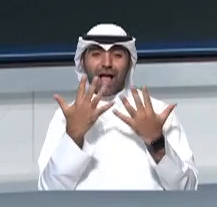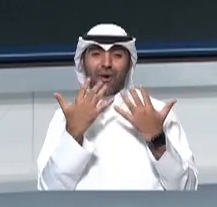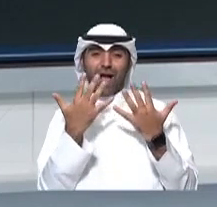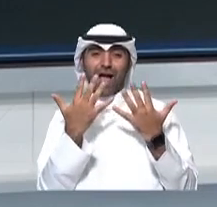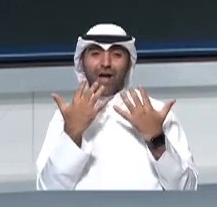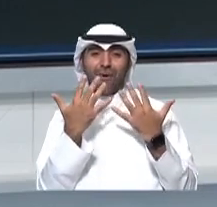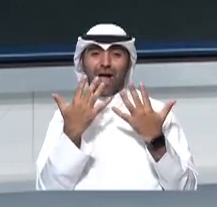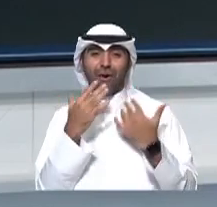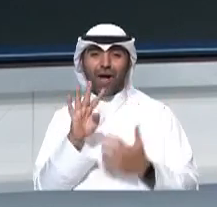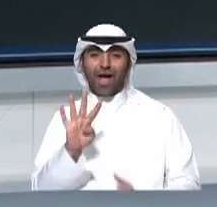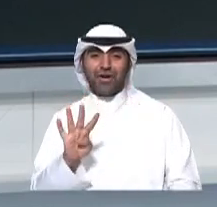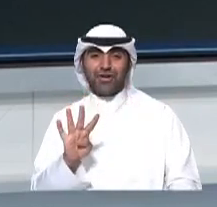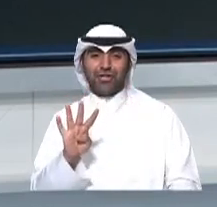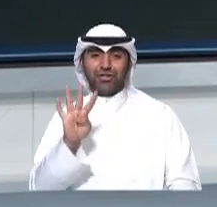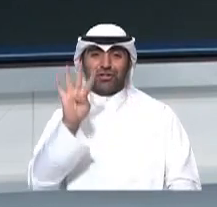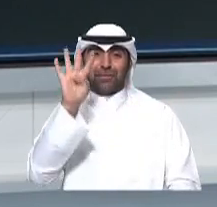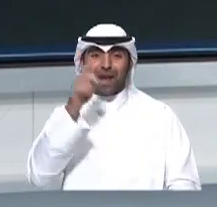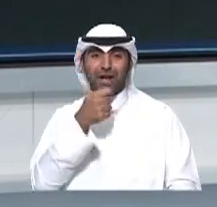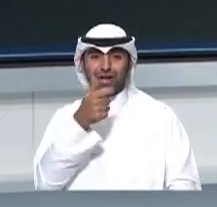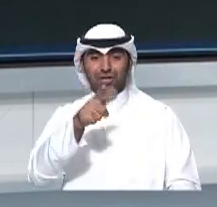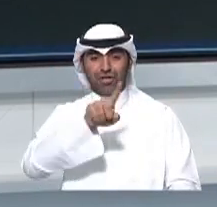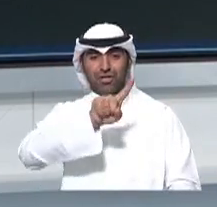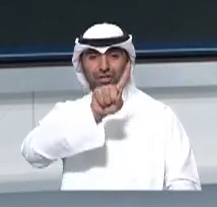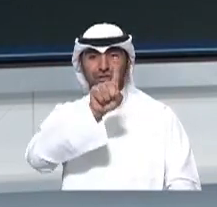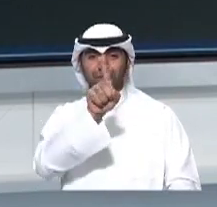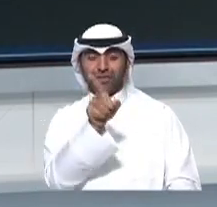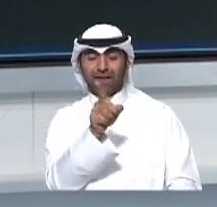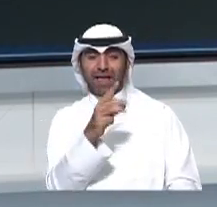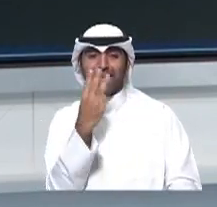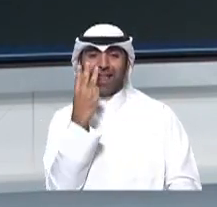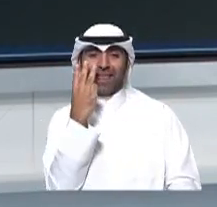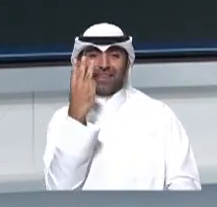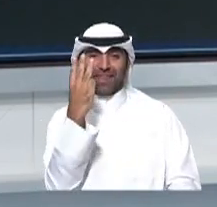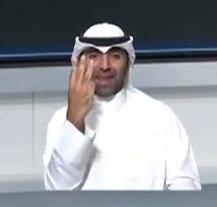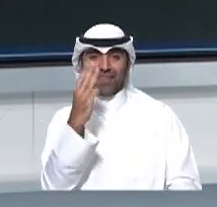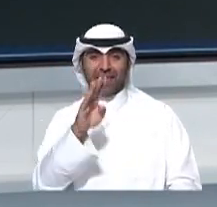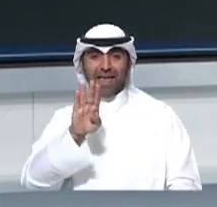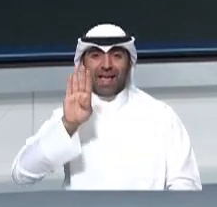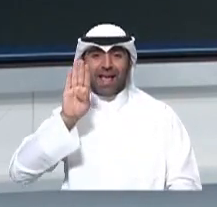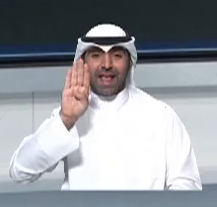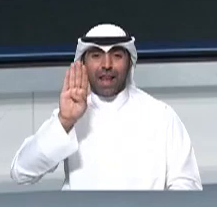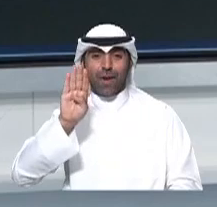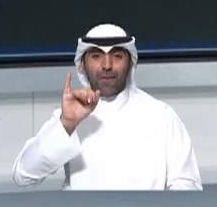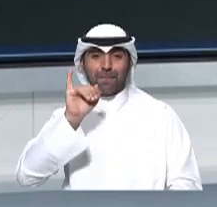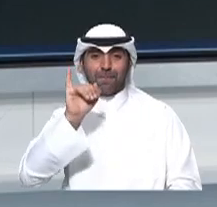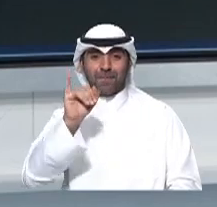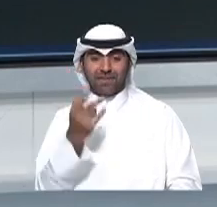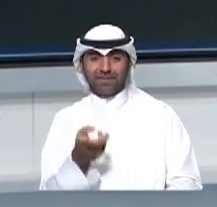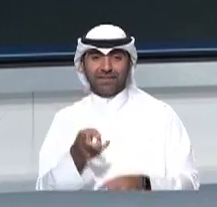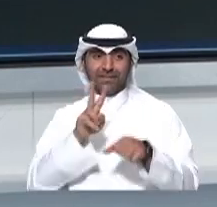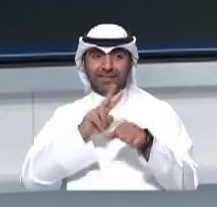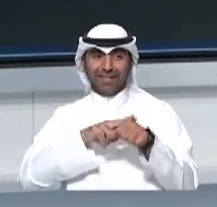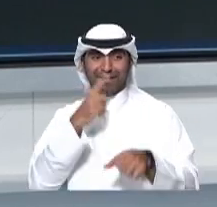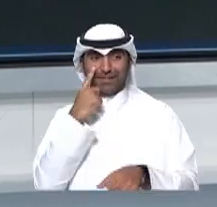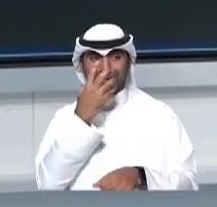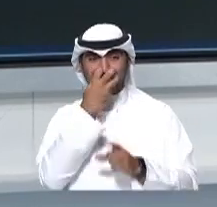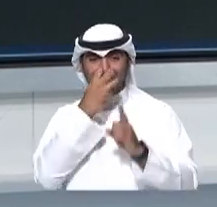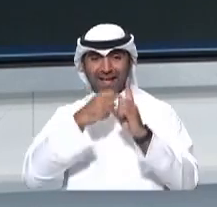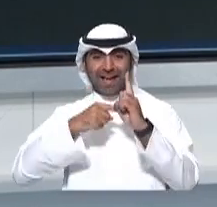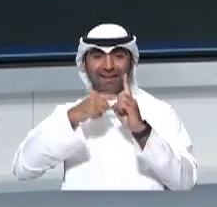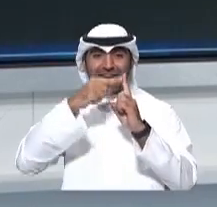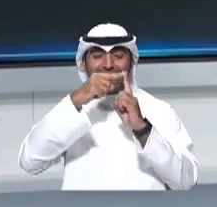يوم الأربعاء تحول كامل في الكتلة الهوائية المؤثر علينا وتقدم منخفض جوي وتحول الرياح الجنوبية